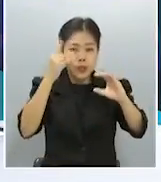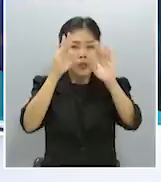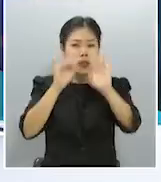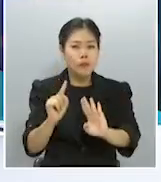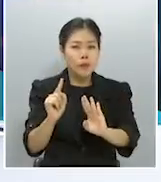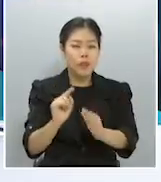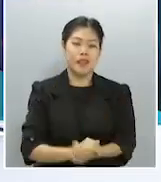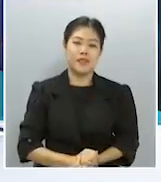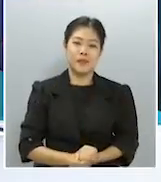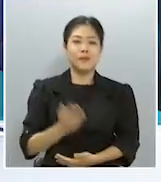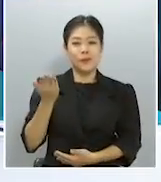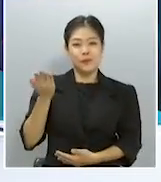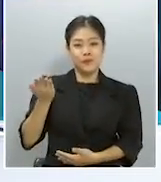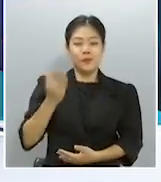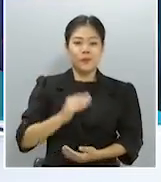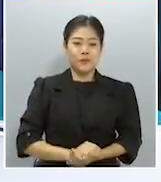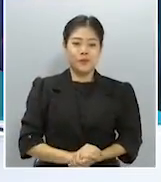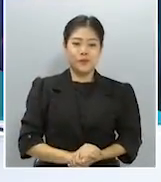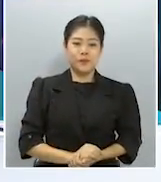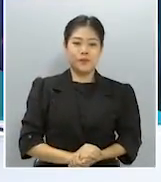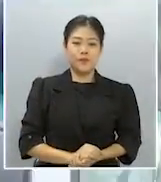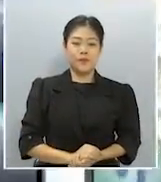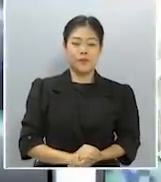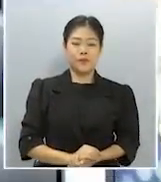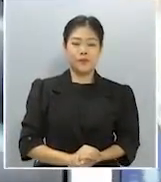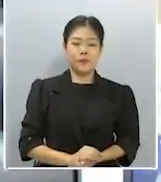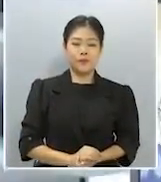ะครับไปติดตามได้จากคุณโบตันจุฑาทิพย์ครับ